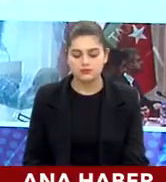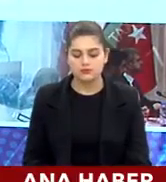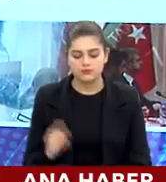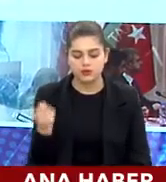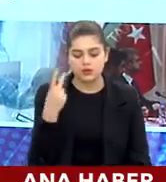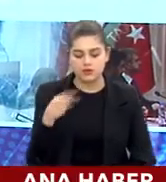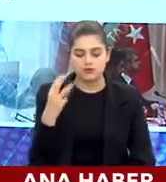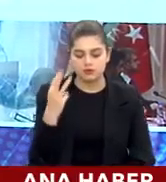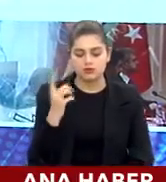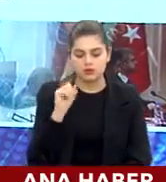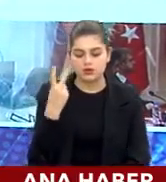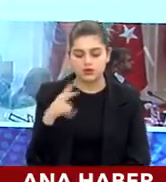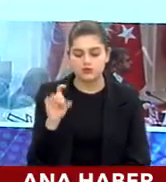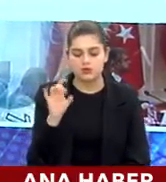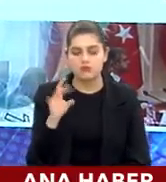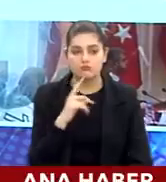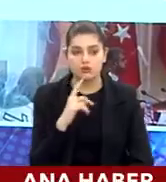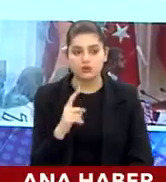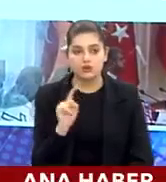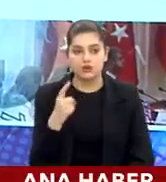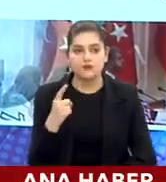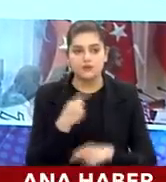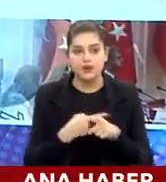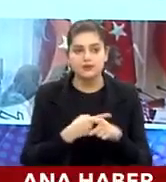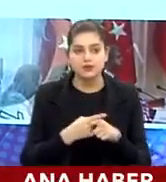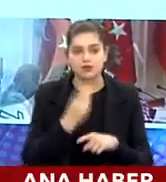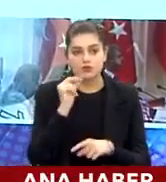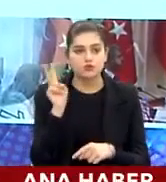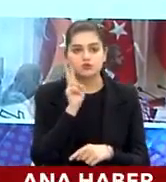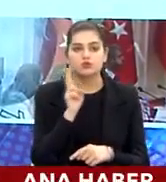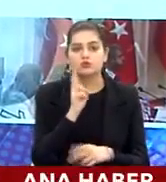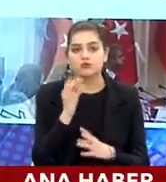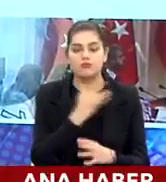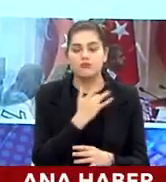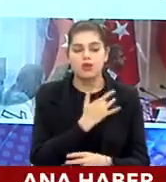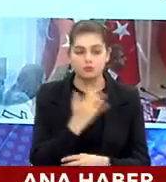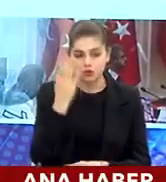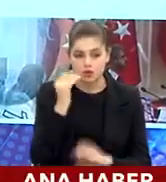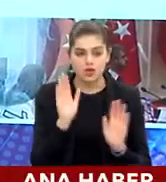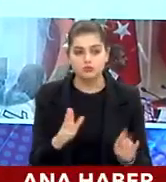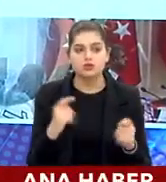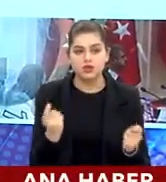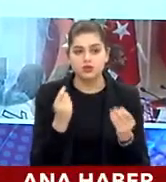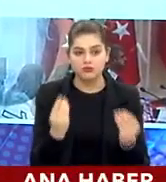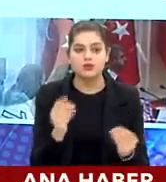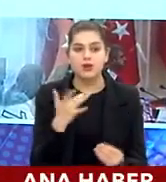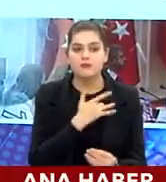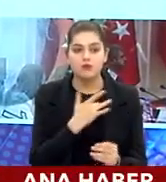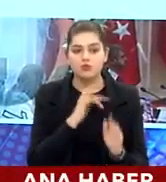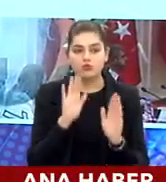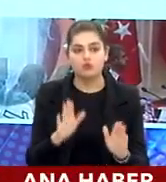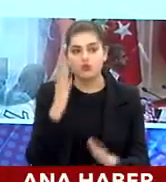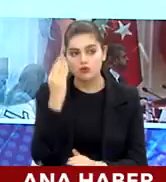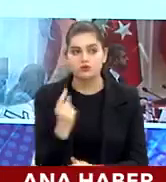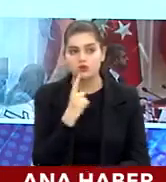2003 diğeri 2015 diğer pazarlıklarda çıkan sonuçlardan son derece memnun işverenler hep memnun kalmışlar